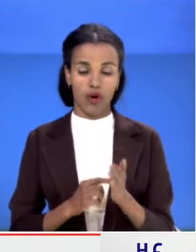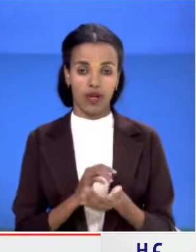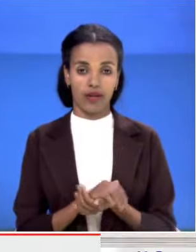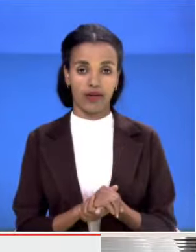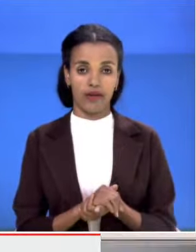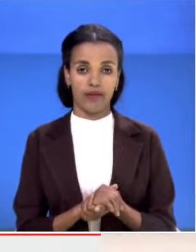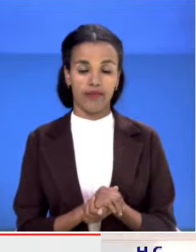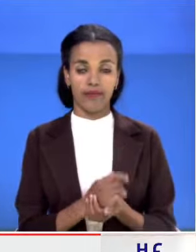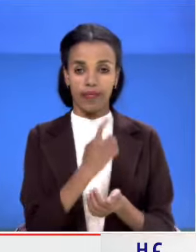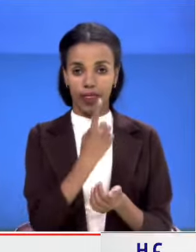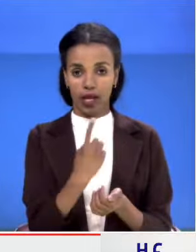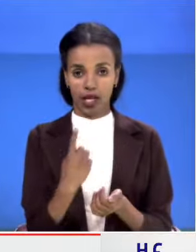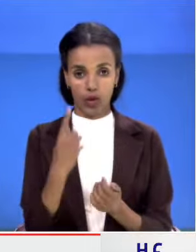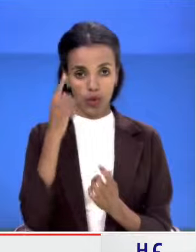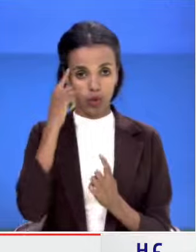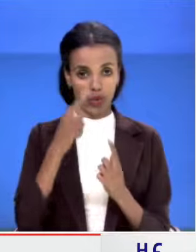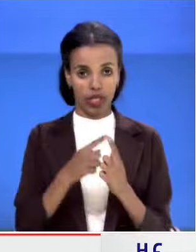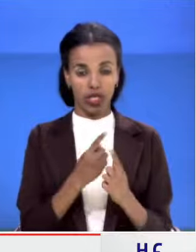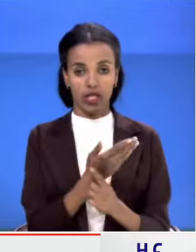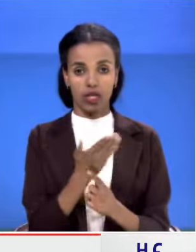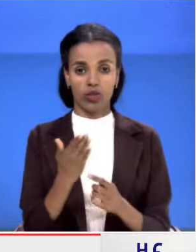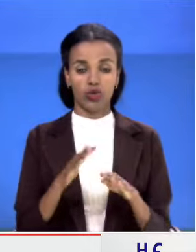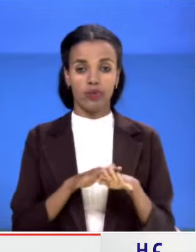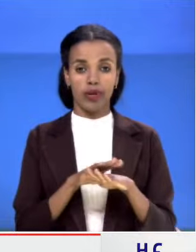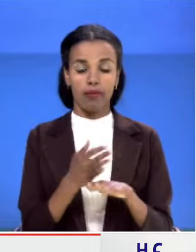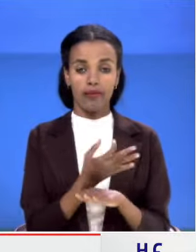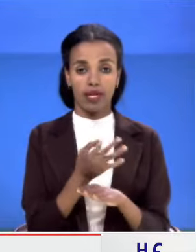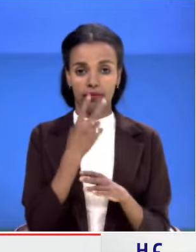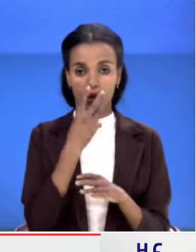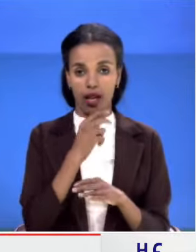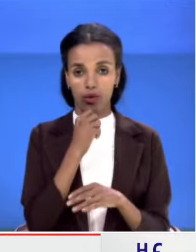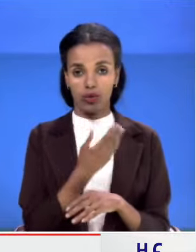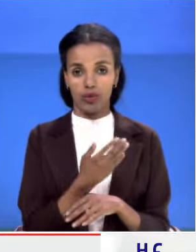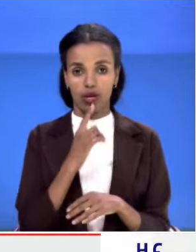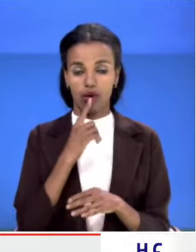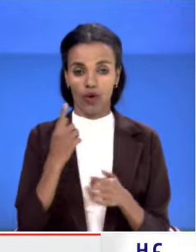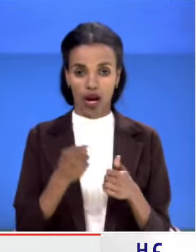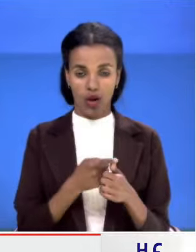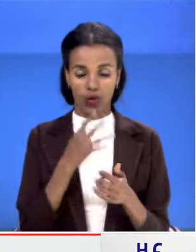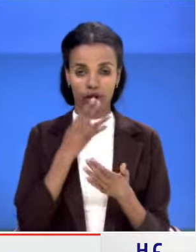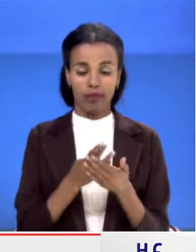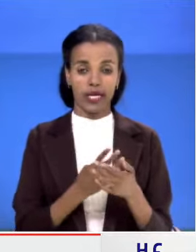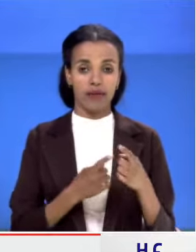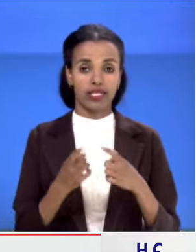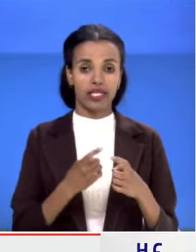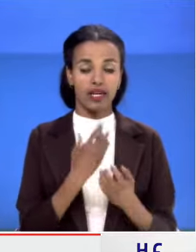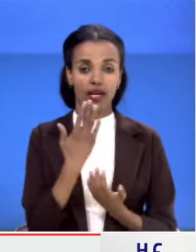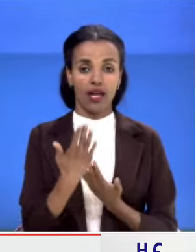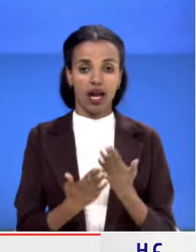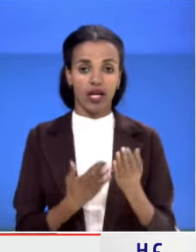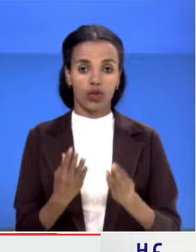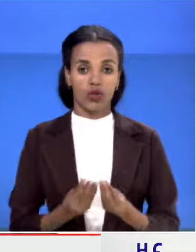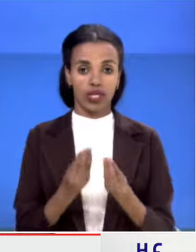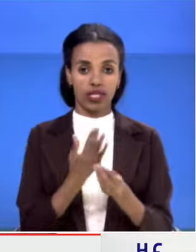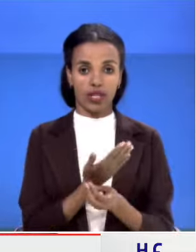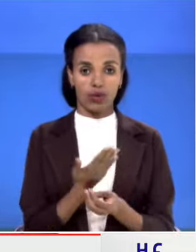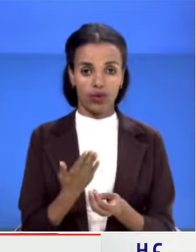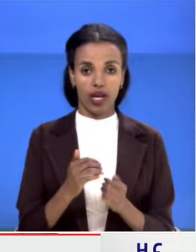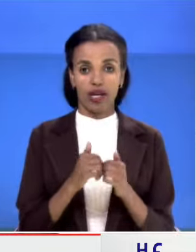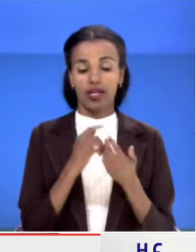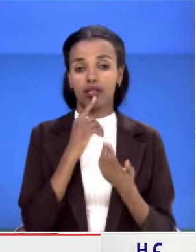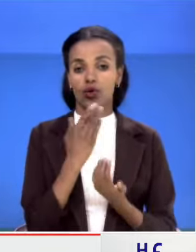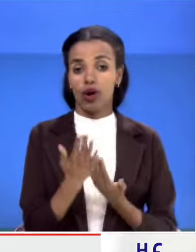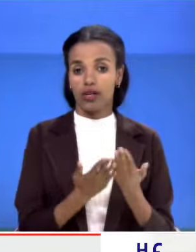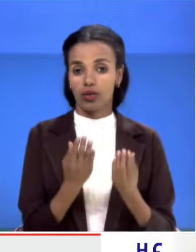አንዳንዱ እቅዳችሁ ላይም በደንብ ያላየሁት ጉዳይ ነው። አንዱ የመልካም አስተዳደር የአገልግሎት አሰጣጥ ጉዳይ፣ እንዴት ነው